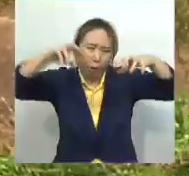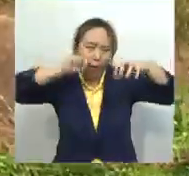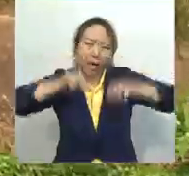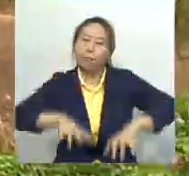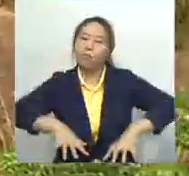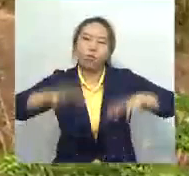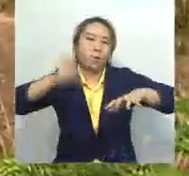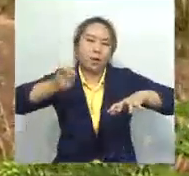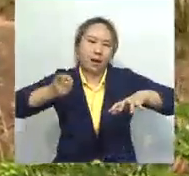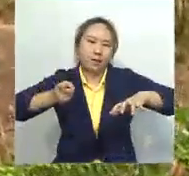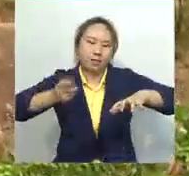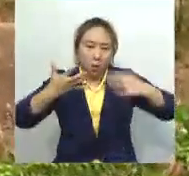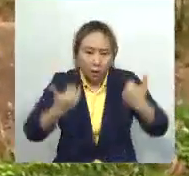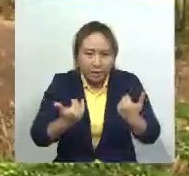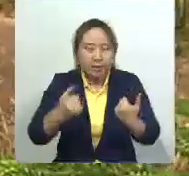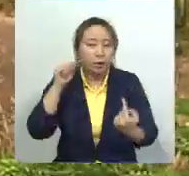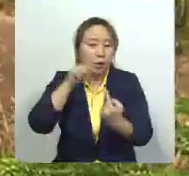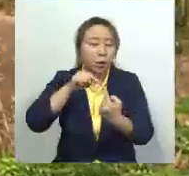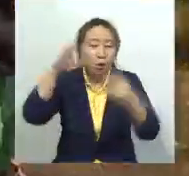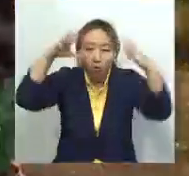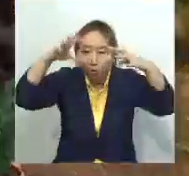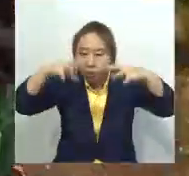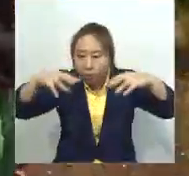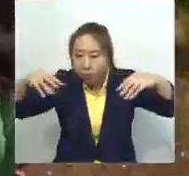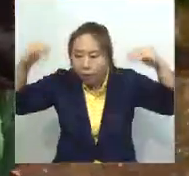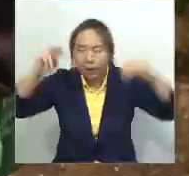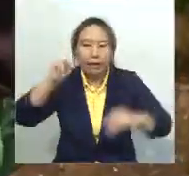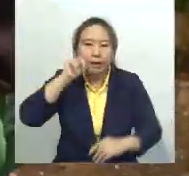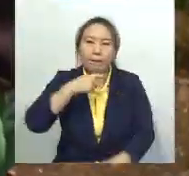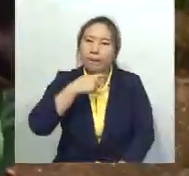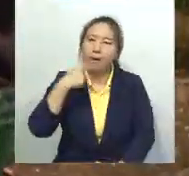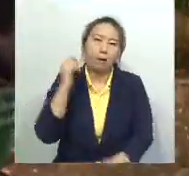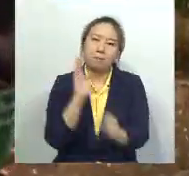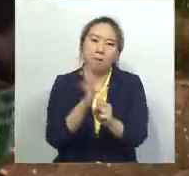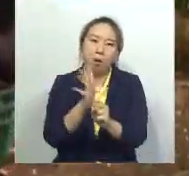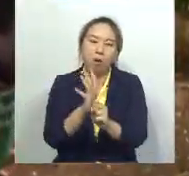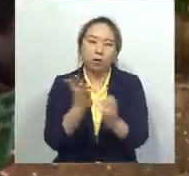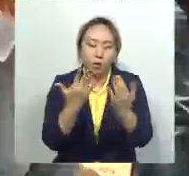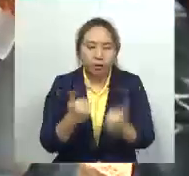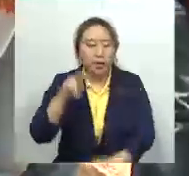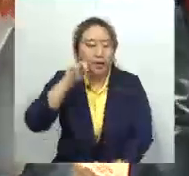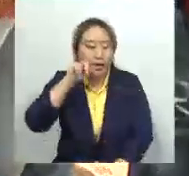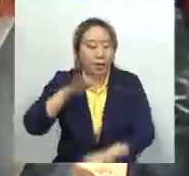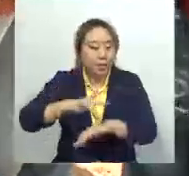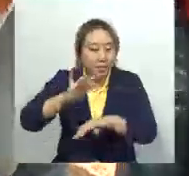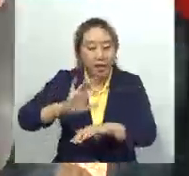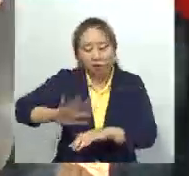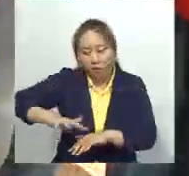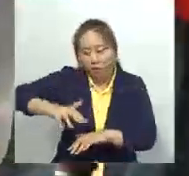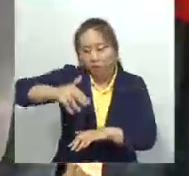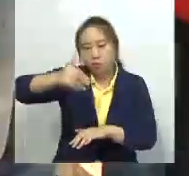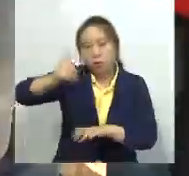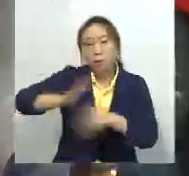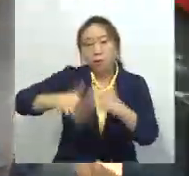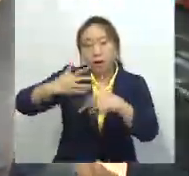น้าแล้งจะประสบปัญหาการขาดแคลนน้ำส่วนพัฒนาและฟื้นฟูแหล่งน้ำสำนักงานทรัพยากรน้ำภาค4